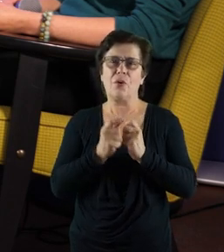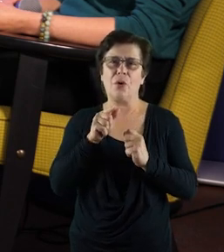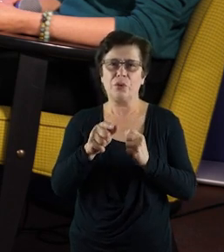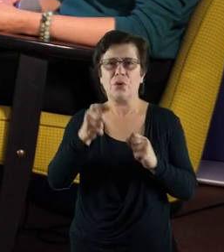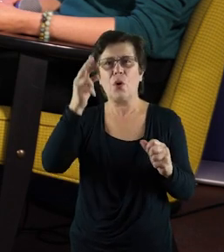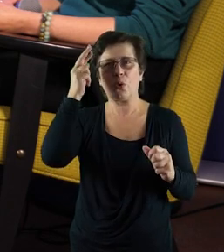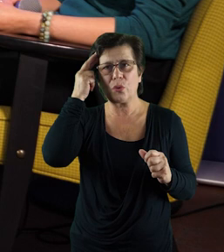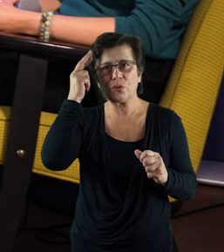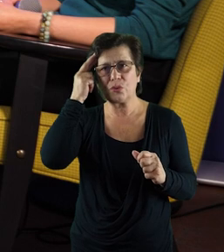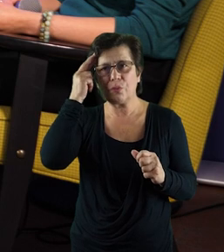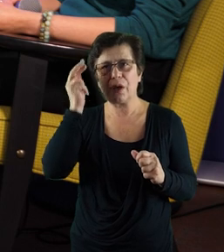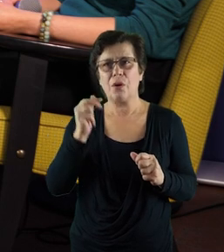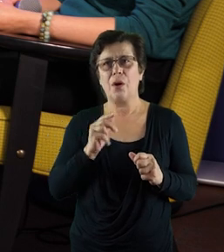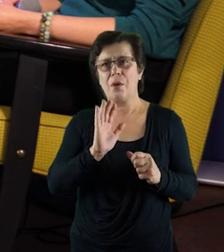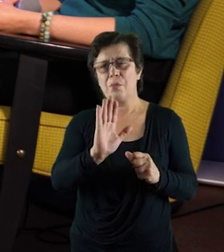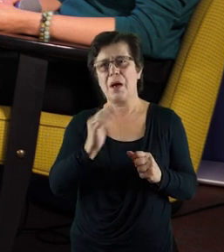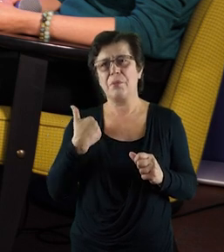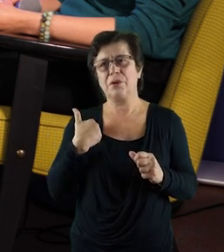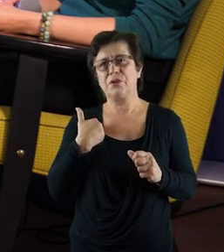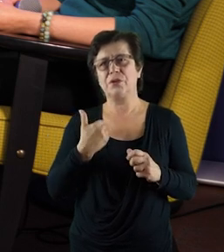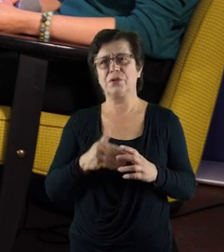że to ma być